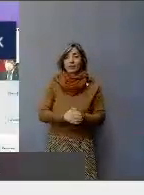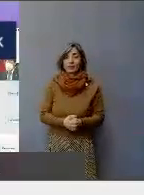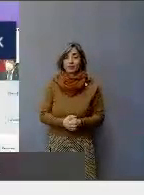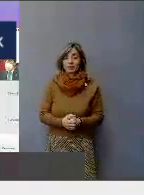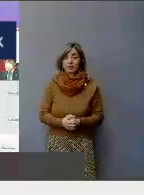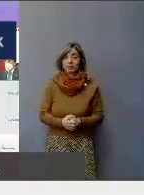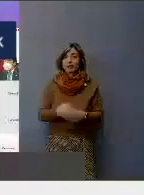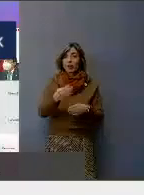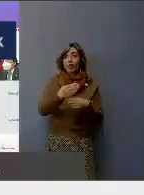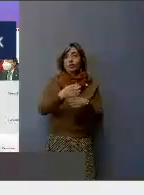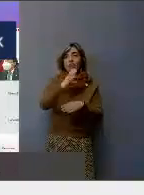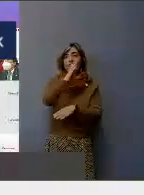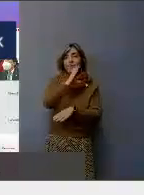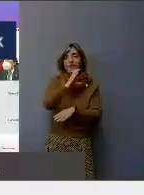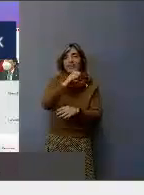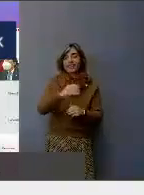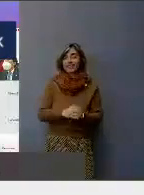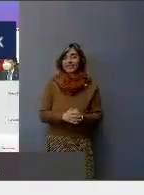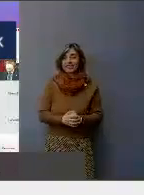consigliere campanella